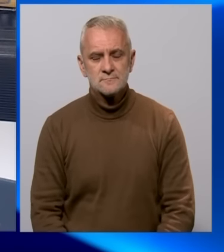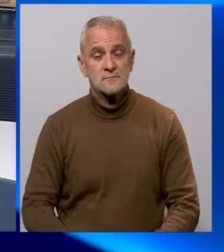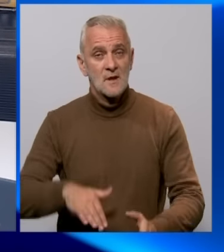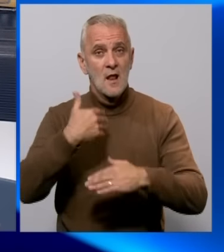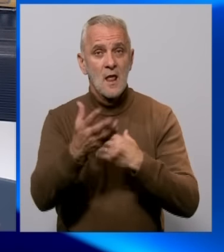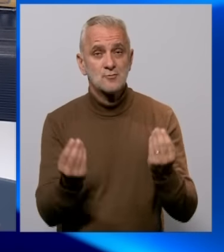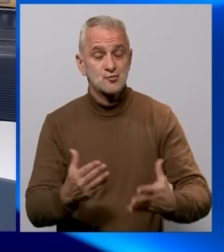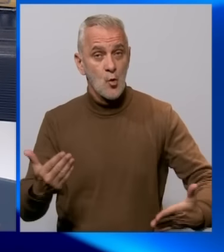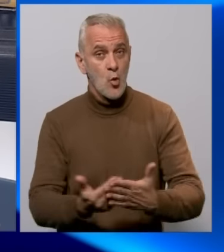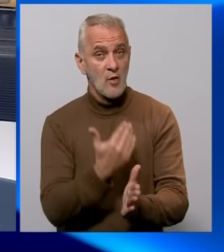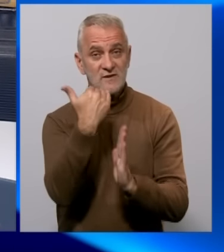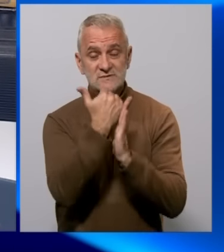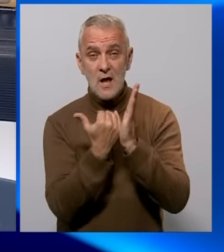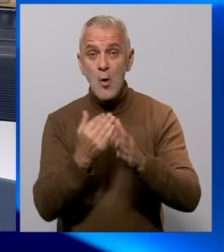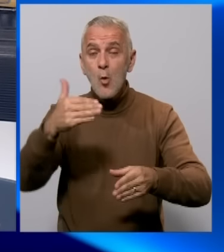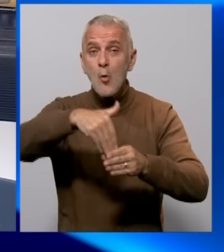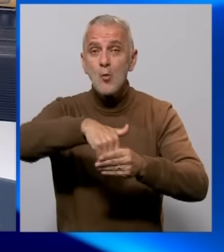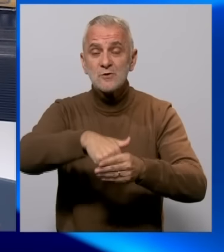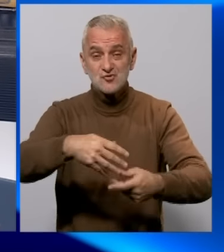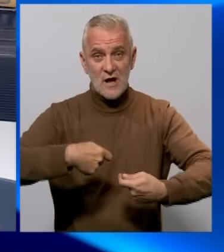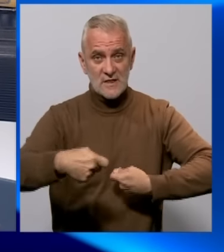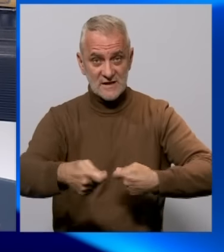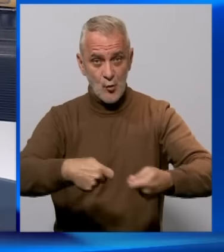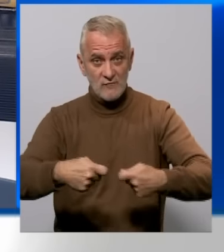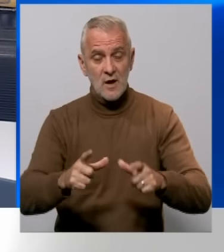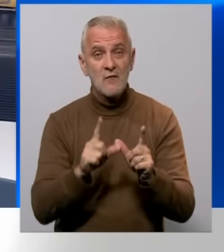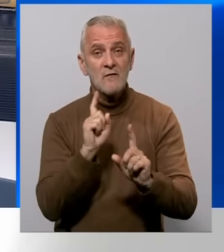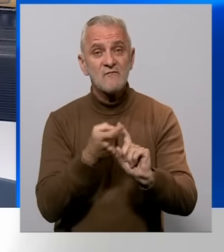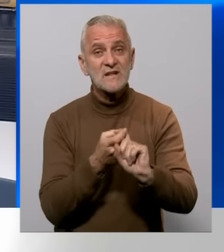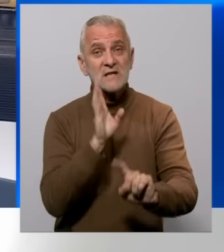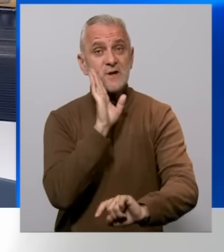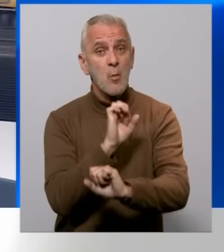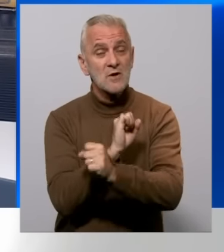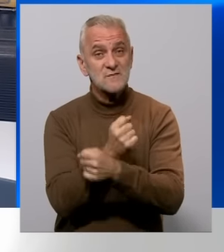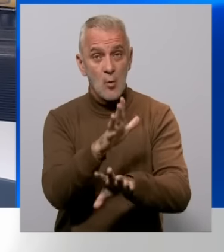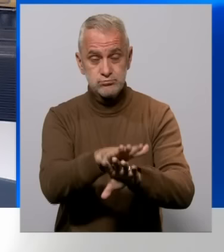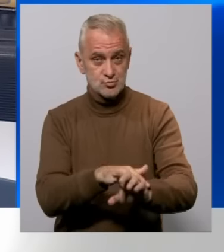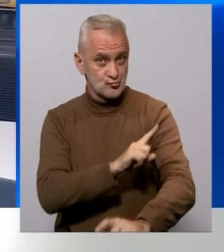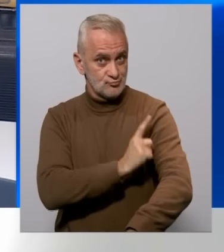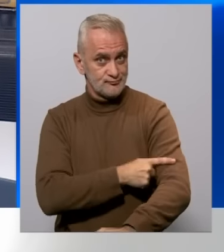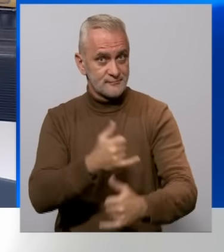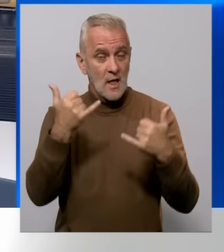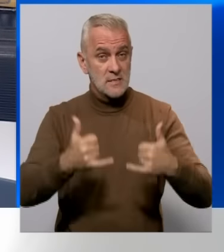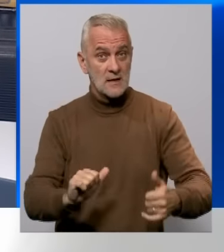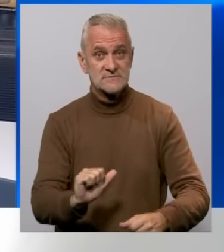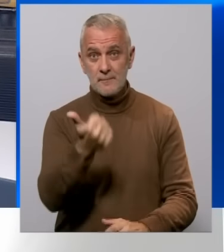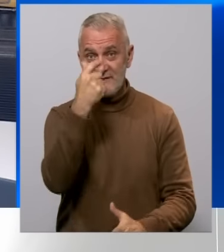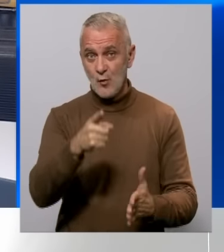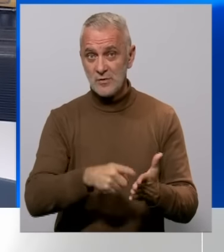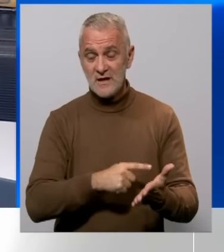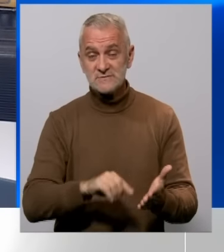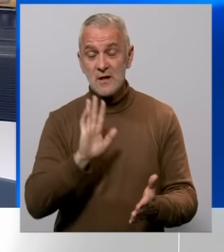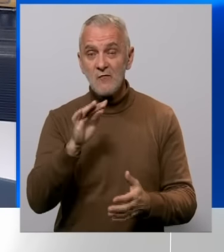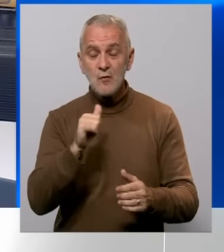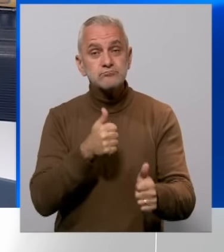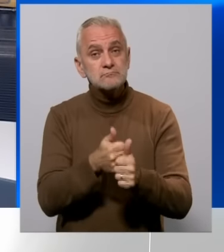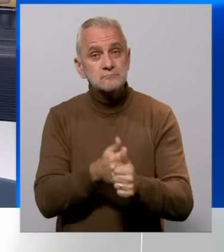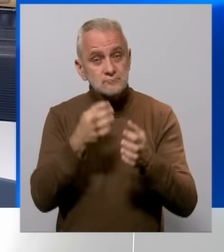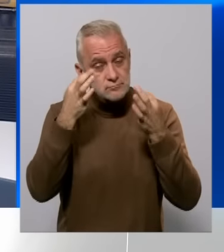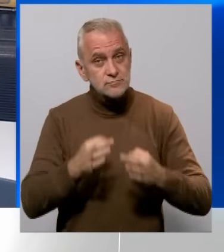Nakon što je novi zakon o unutrašnjoj trgovini u Federaciji Bosne i Hercegovine stupio na snagu, danas je prvi test njegovog